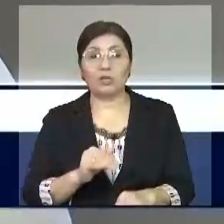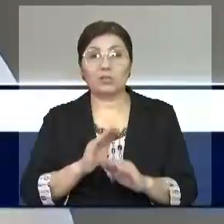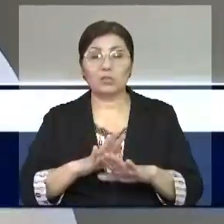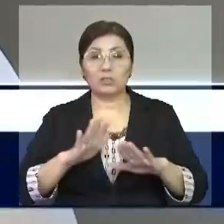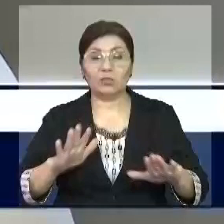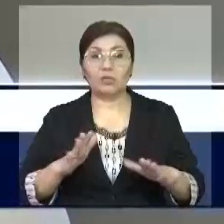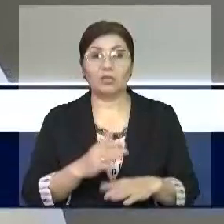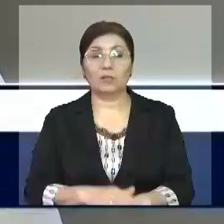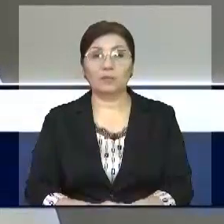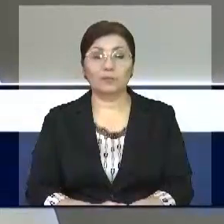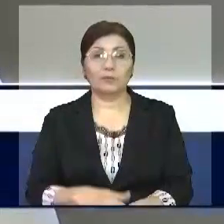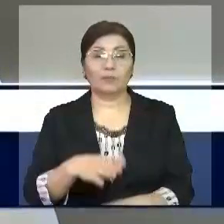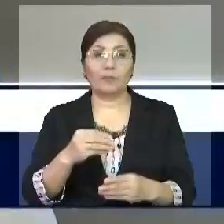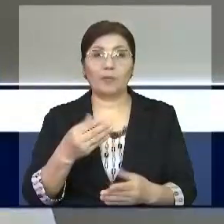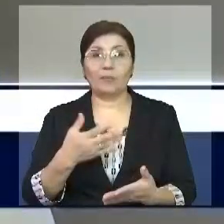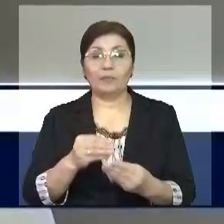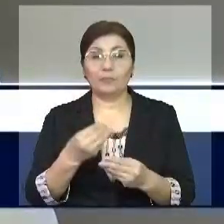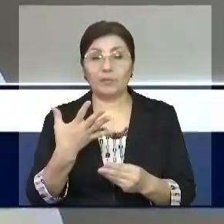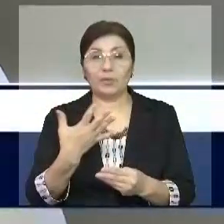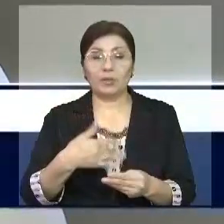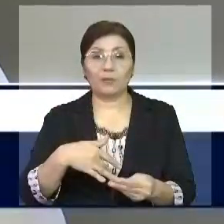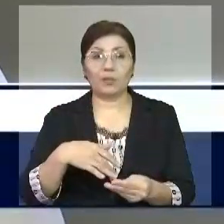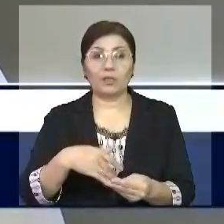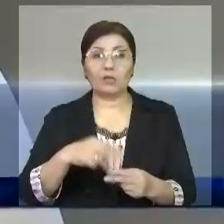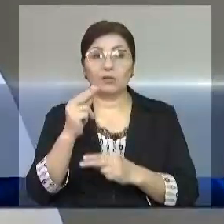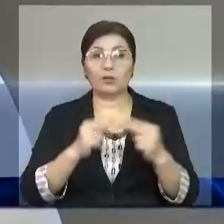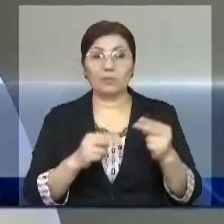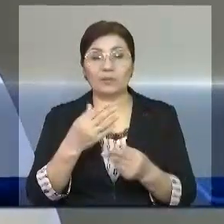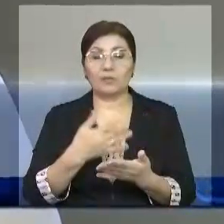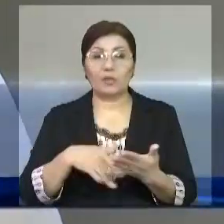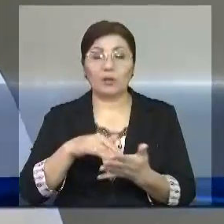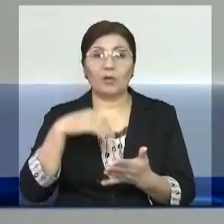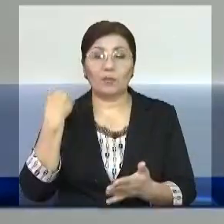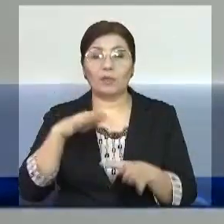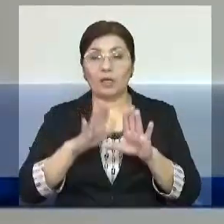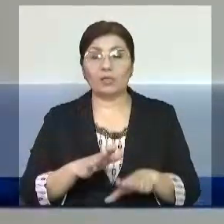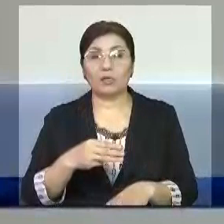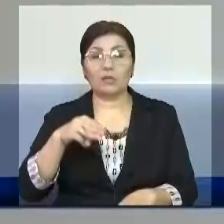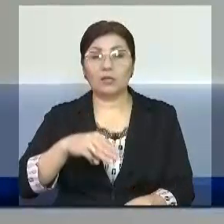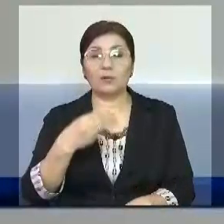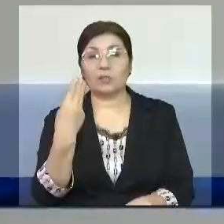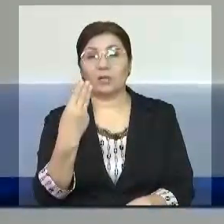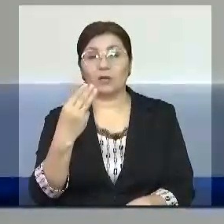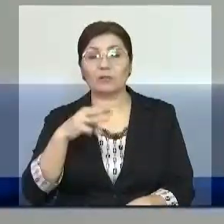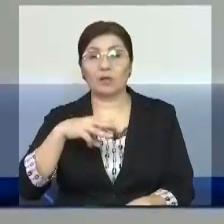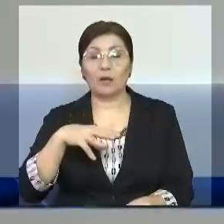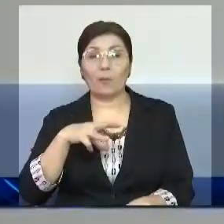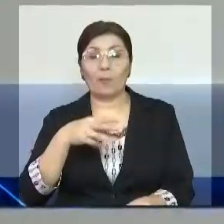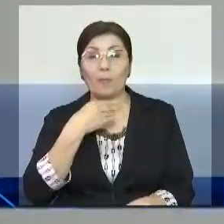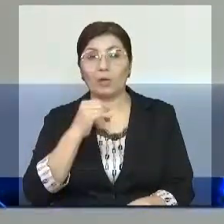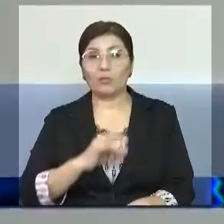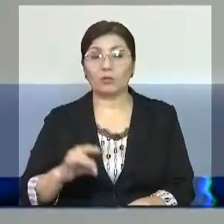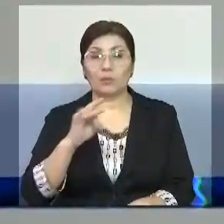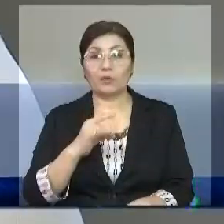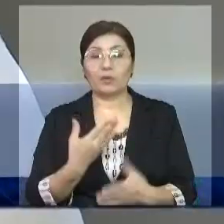проектов строятся по городу Ахтюбе, остальные проекты строятся в Мухажарском, Темирском, Шалкарском и Мартовском районах. К примеру, в